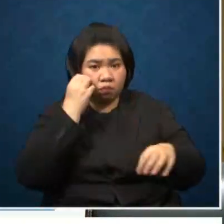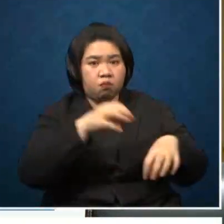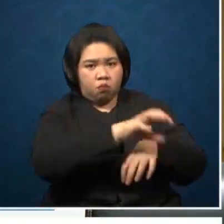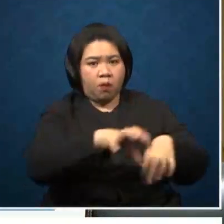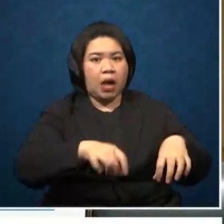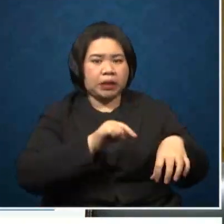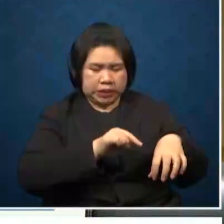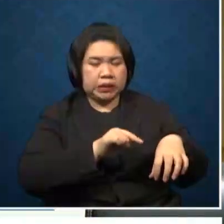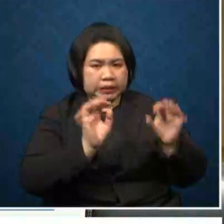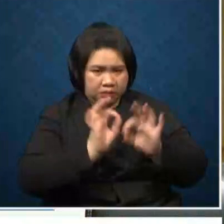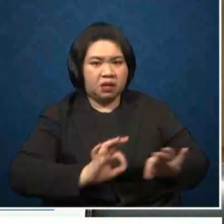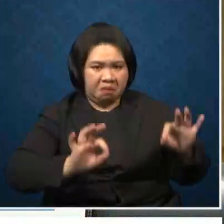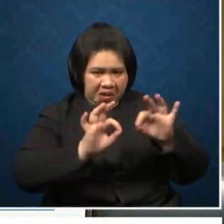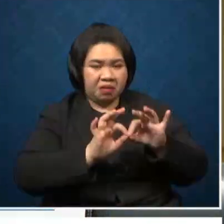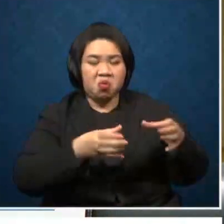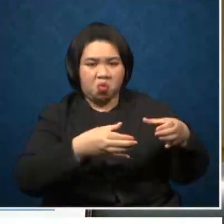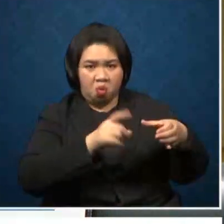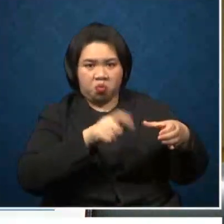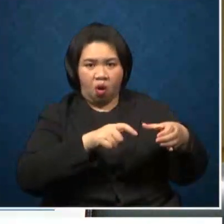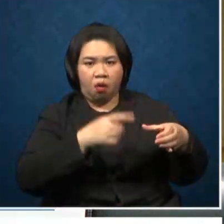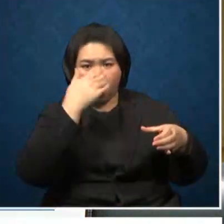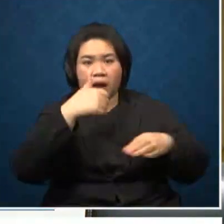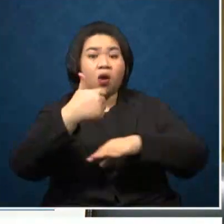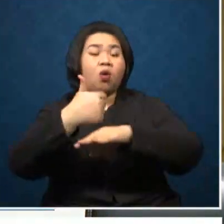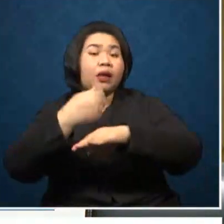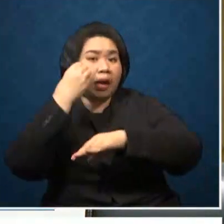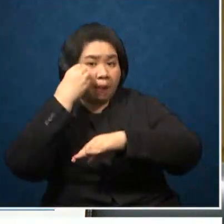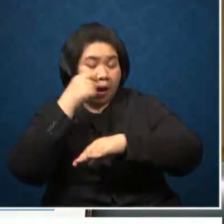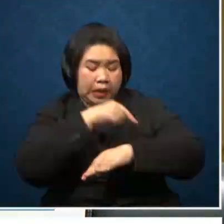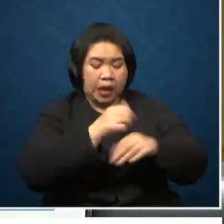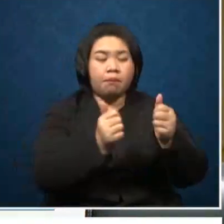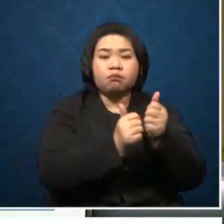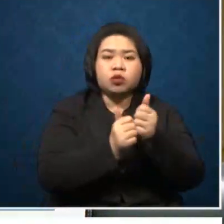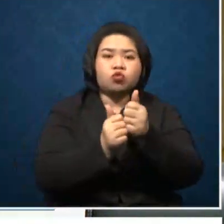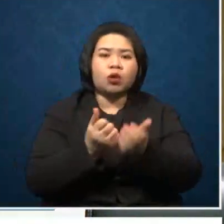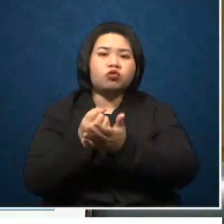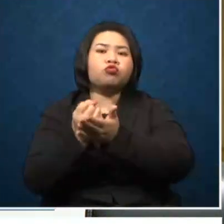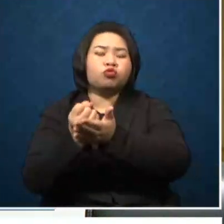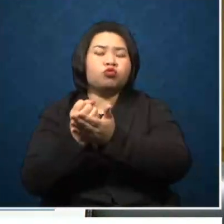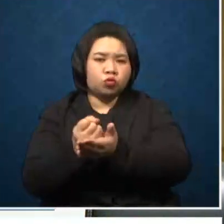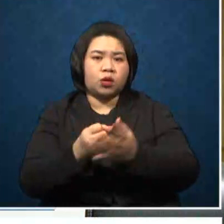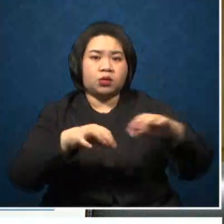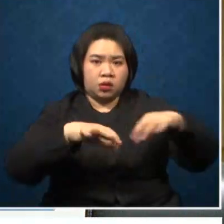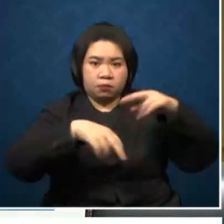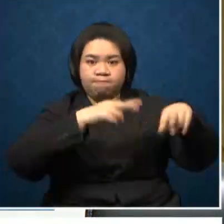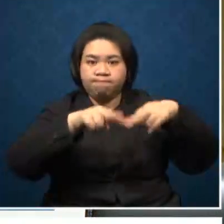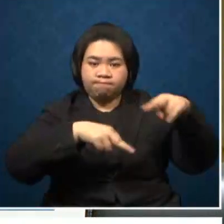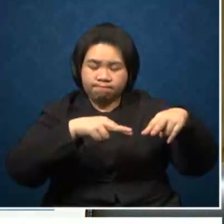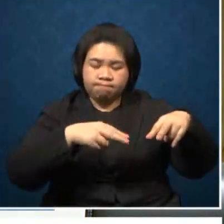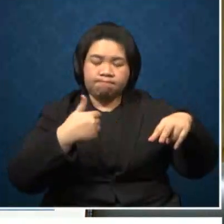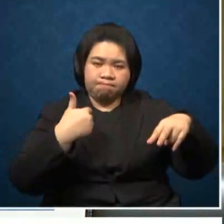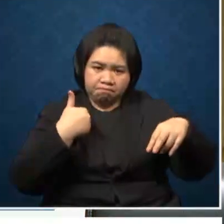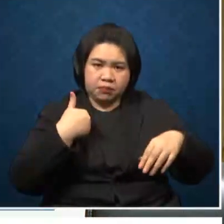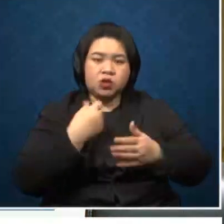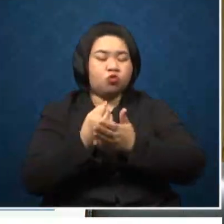บทบาทและสำคัญเป็นผู้ช่วยผู้ใหญ่บ้านเป็นผู้ช่วยการบริหารราชการเพื่อที่